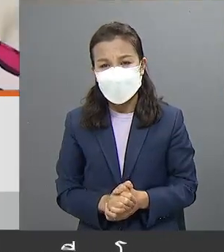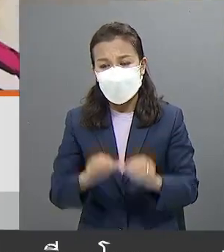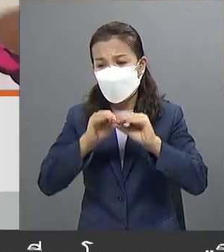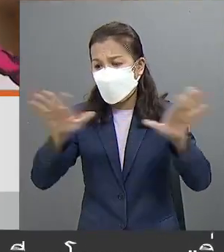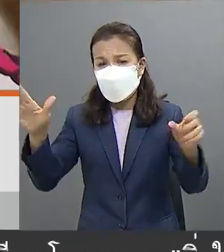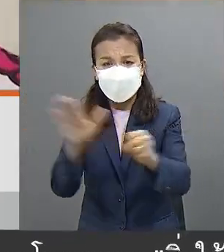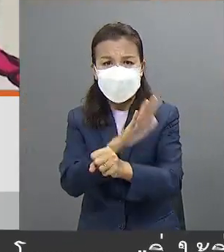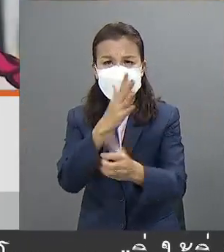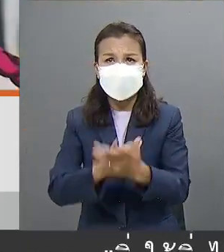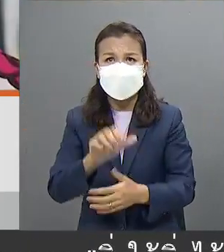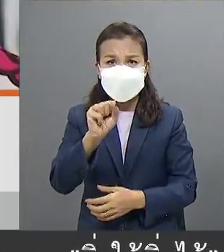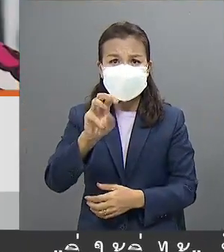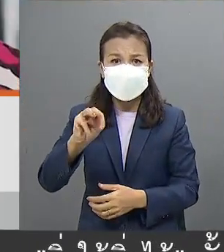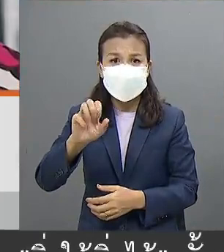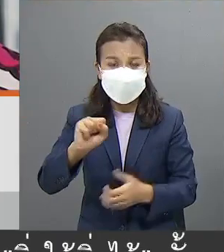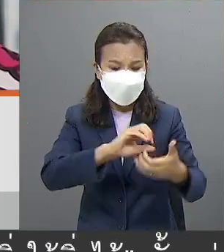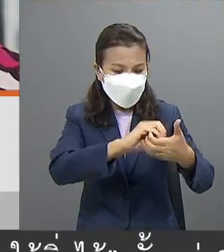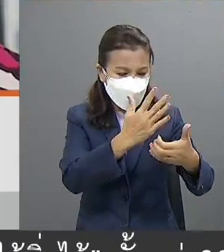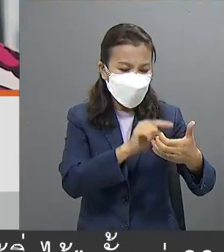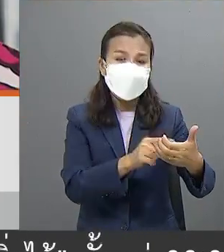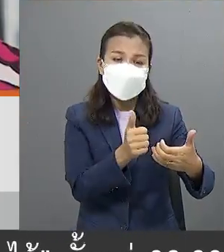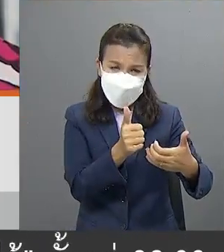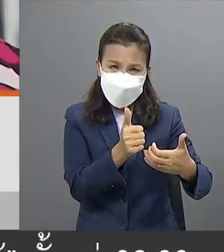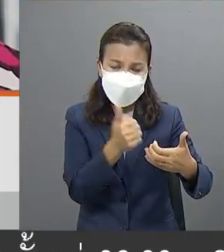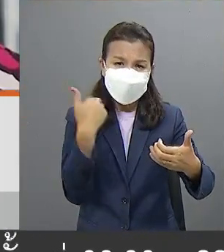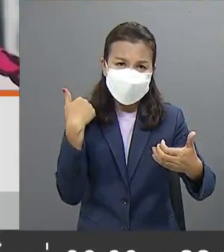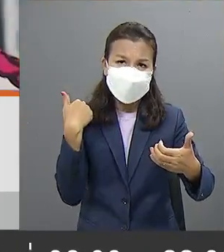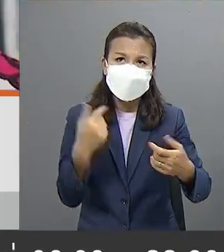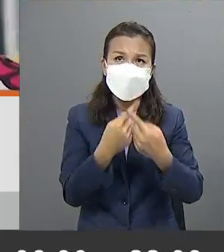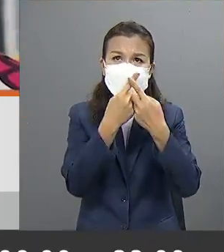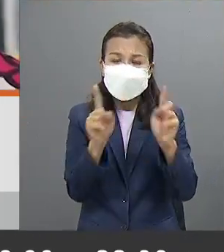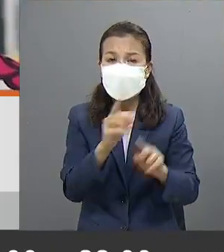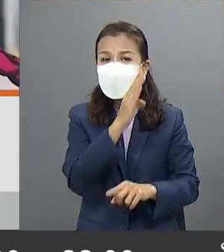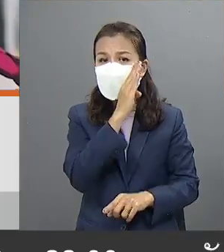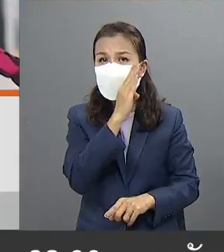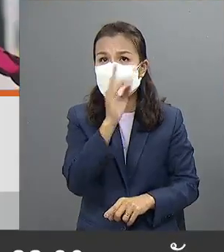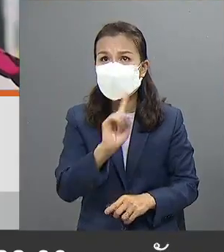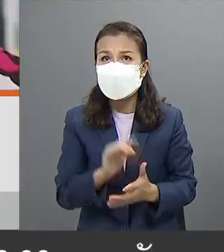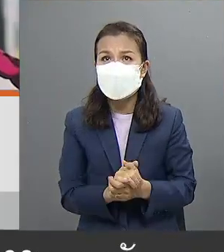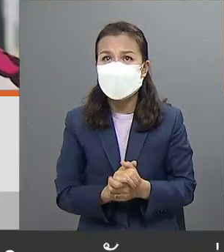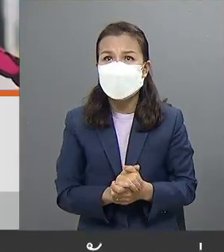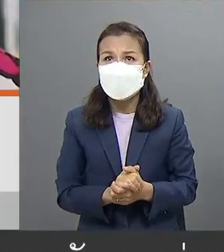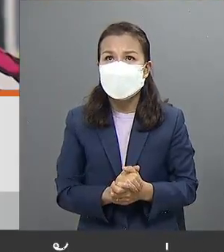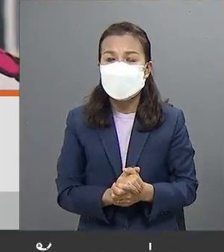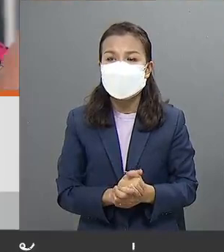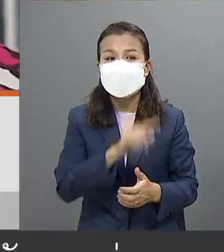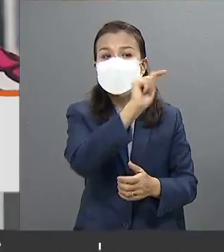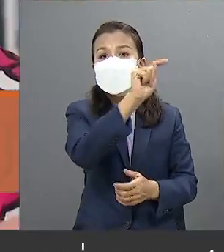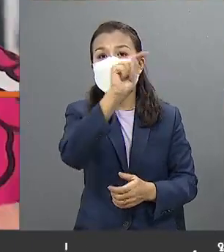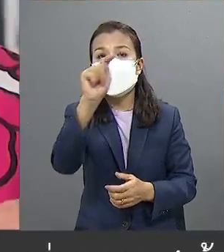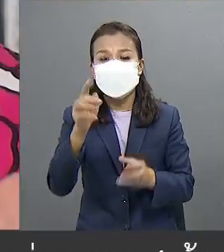SMSมันโอเคมันก็ได้รับที่ก็ได้รับนะคะแต่ที่นี่ว่าถ้าเกิดและกระจายช่องอื่นด้วยมันจะดีมากกว่า